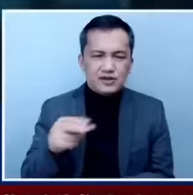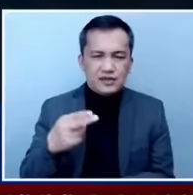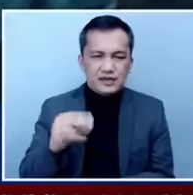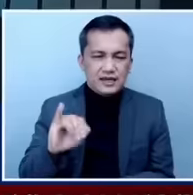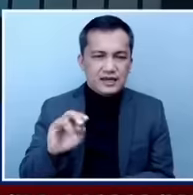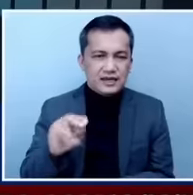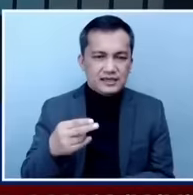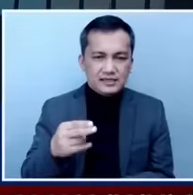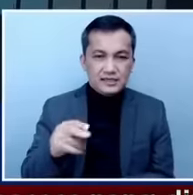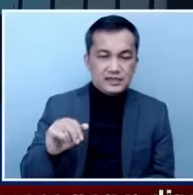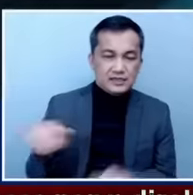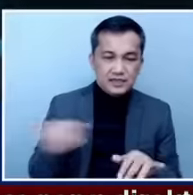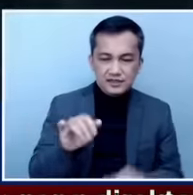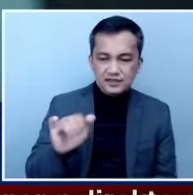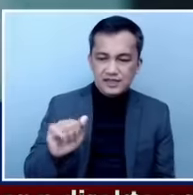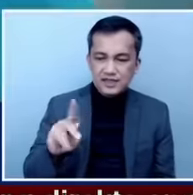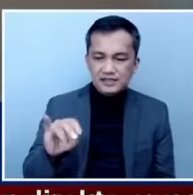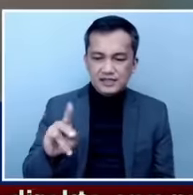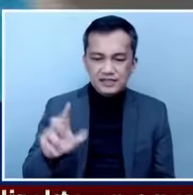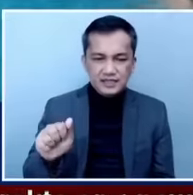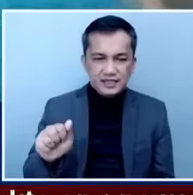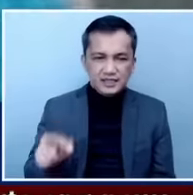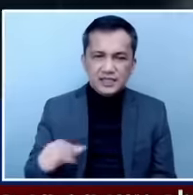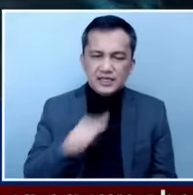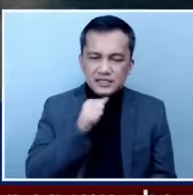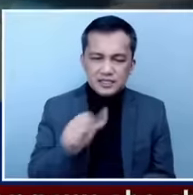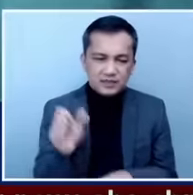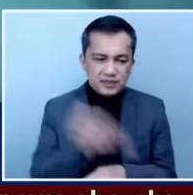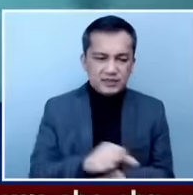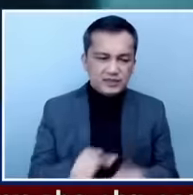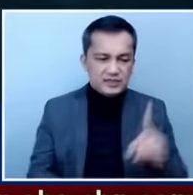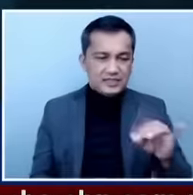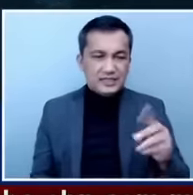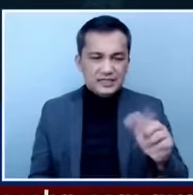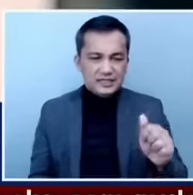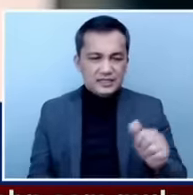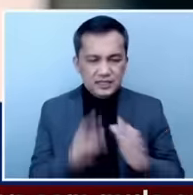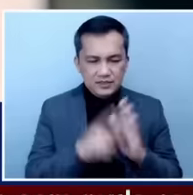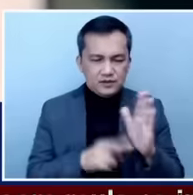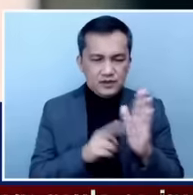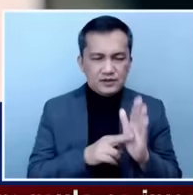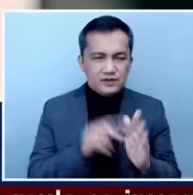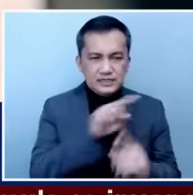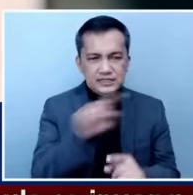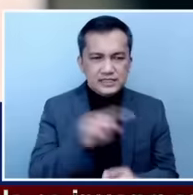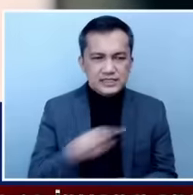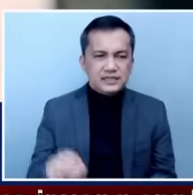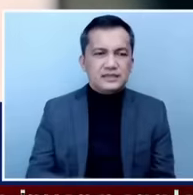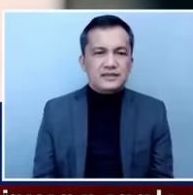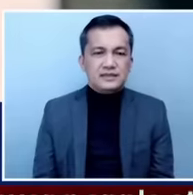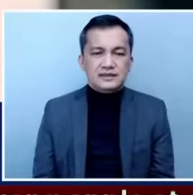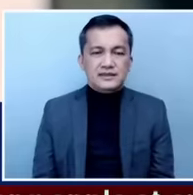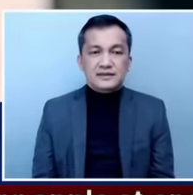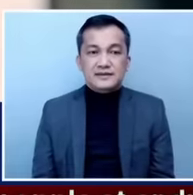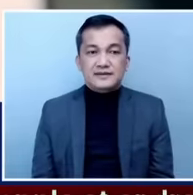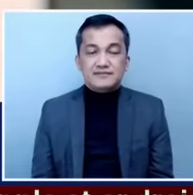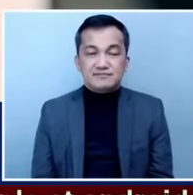Brillantes, hindi rin nagpakabog sa acting si Daniela Strenner na gumaganap bilang si Z. I didn't kill Luna!